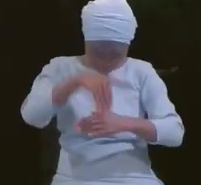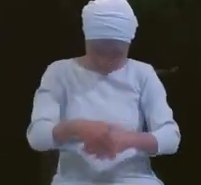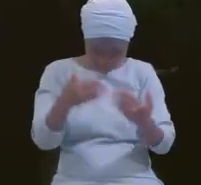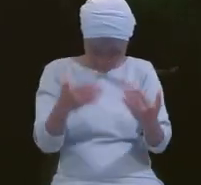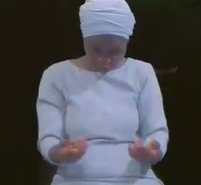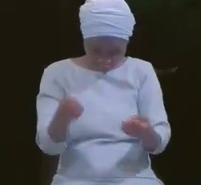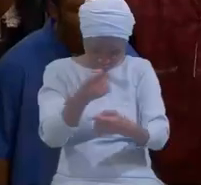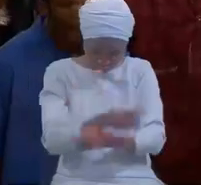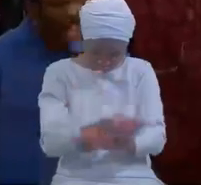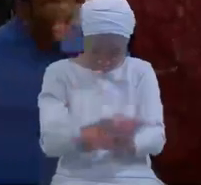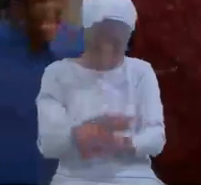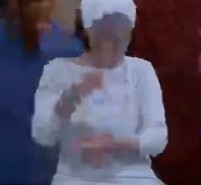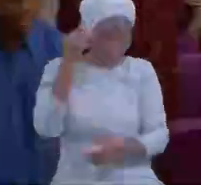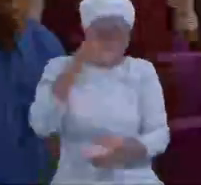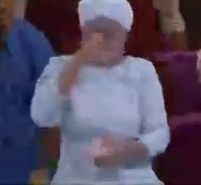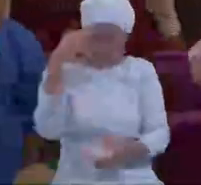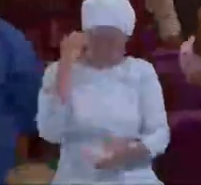vous.